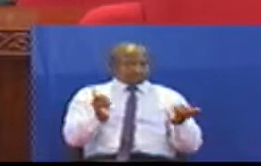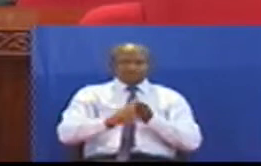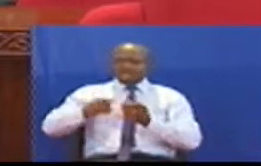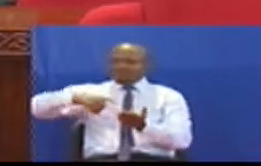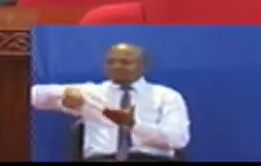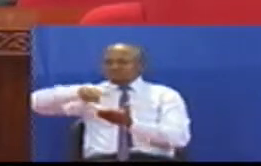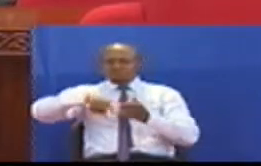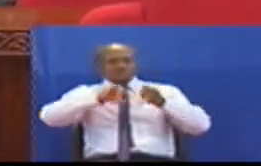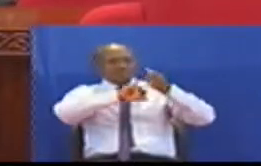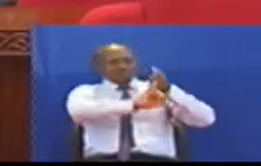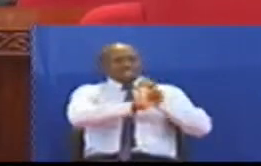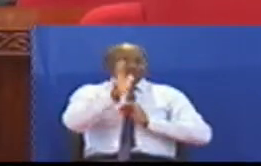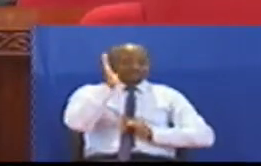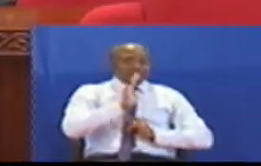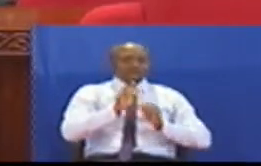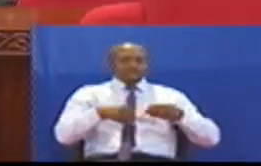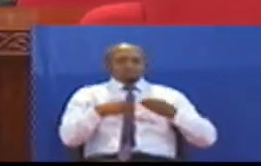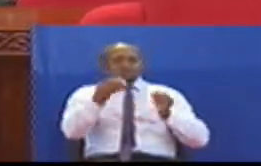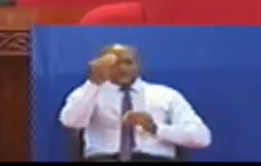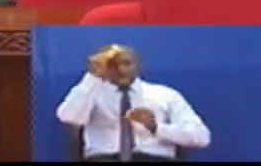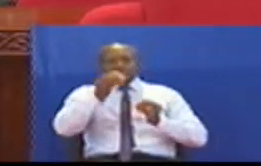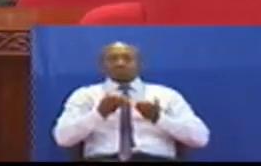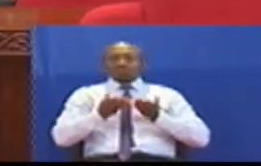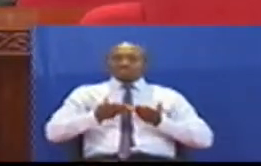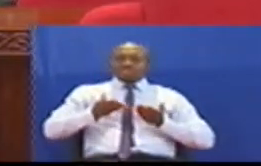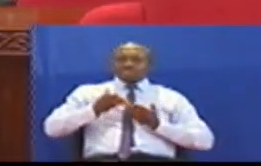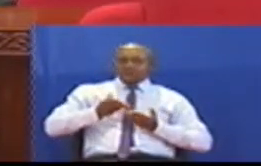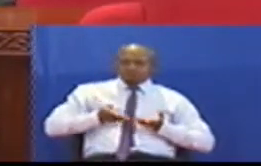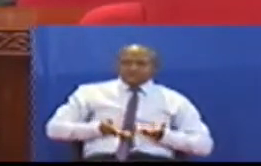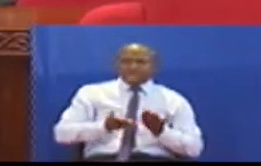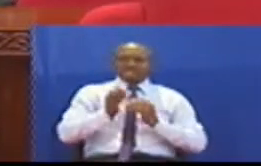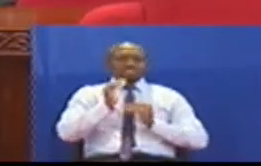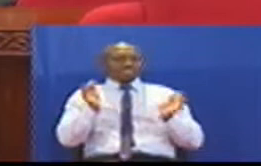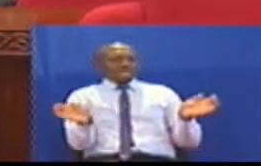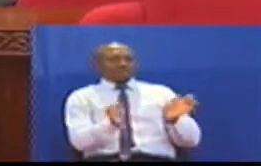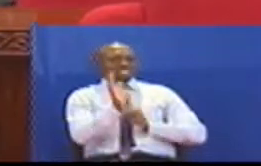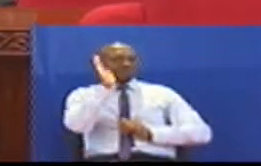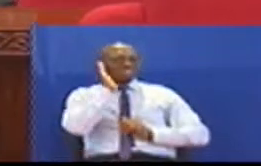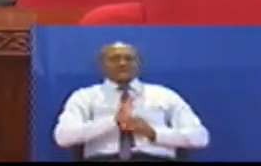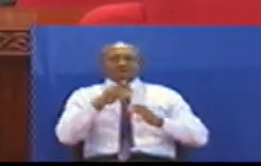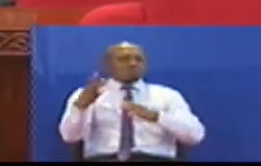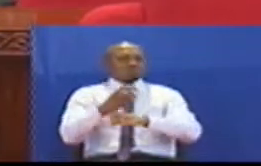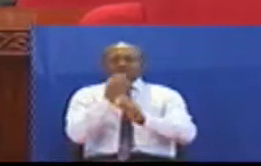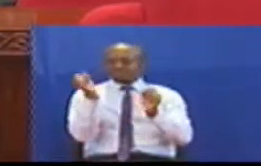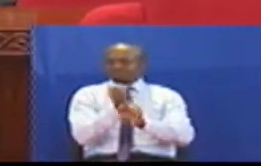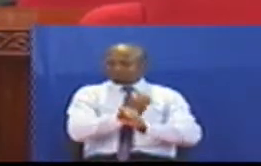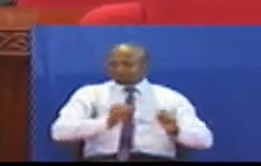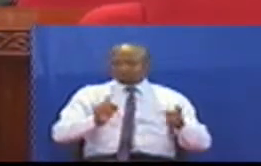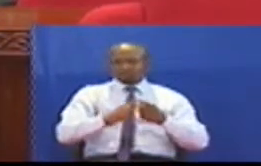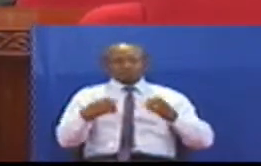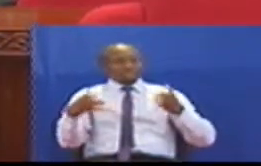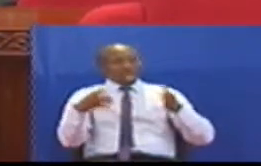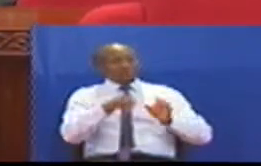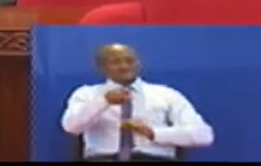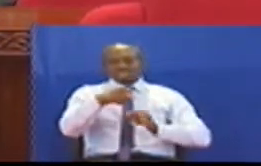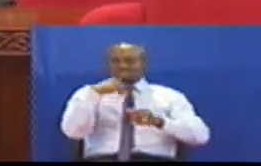rafiki kwa vijana vinavyotoa elimu ya uzazi na malezi kwa vijana ni nadra kuvipata. Kamati za ukimwi katika ngazi mbalimbali hazifanyi